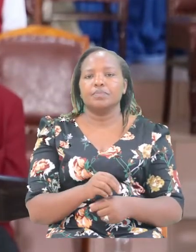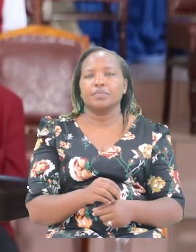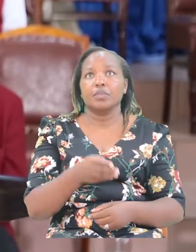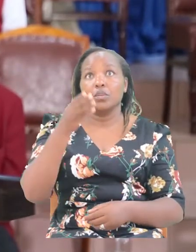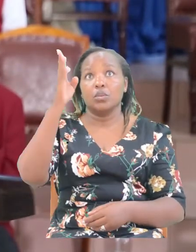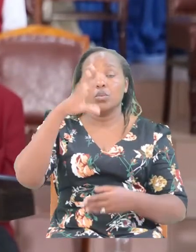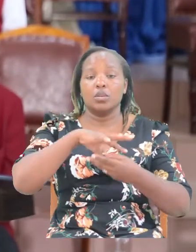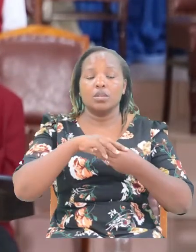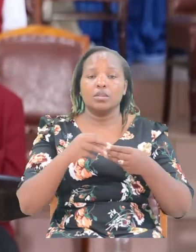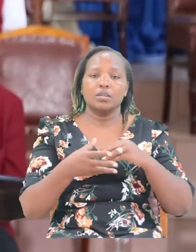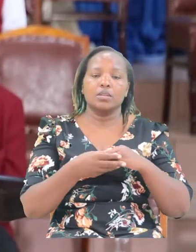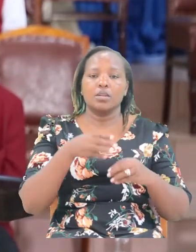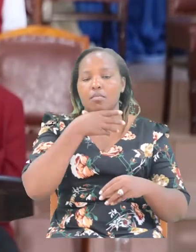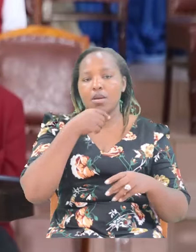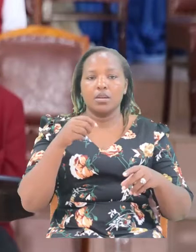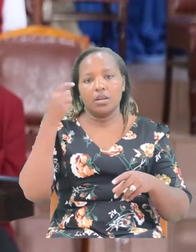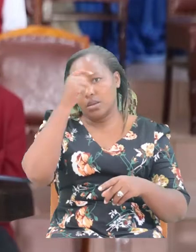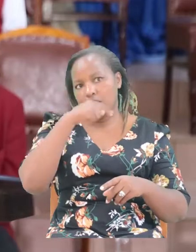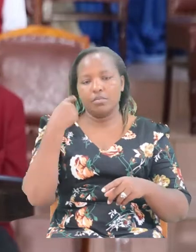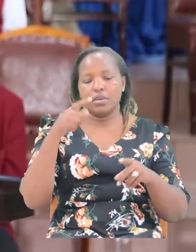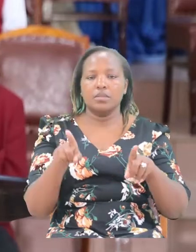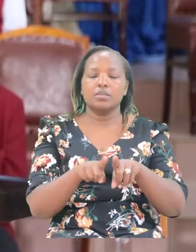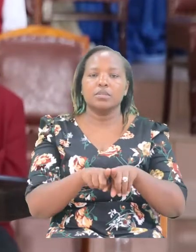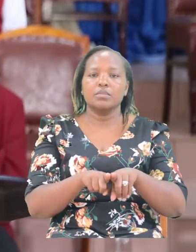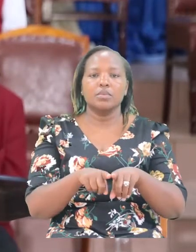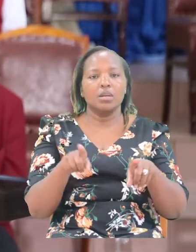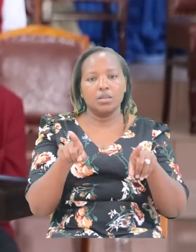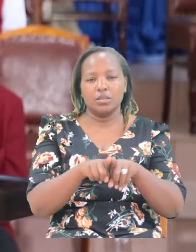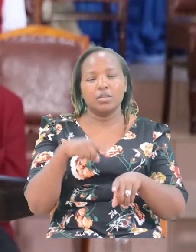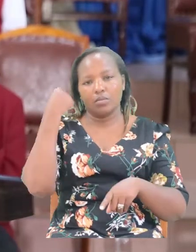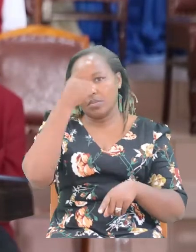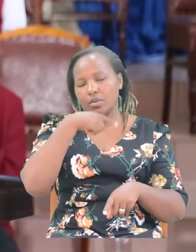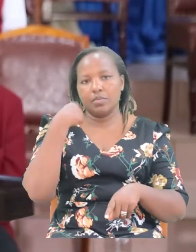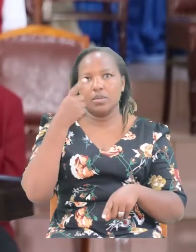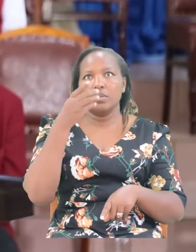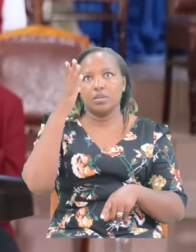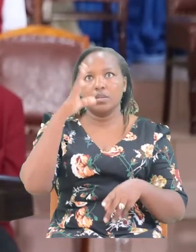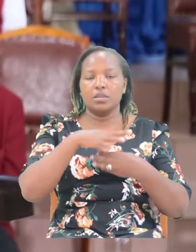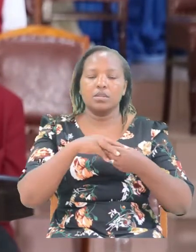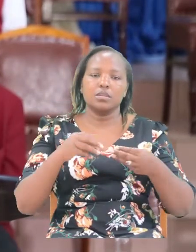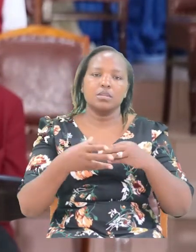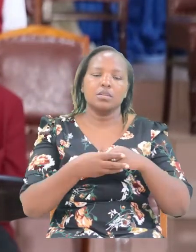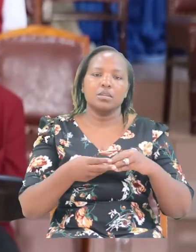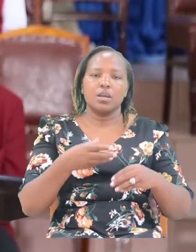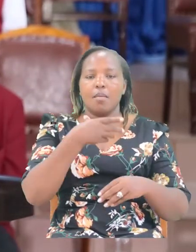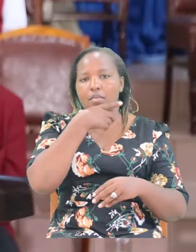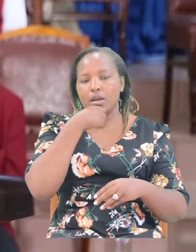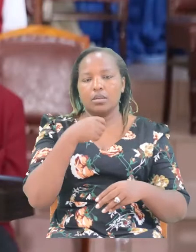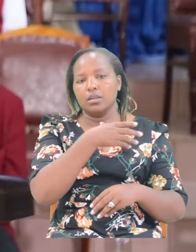Mungu akaumba mtu kwa mfano wake, kwa mfano wa Mungu alimuumba,